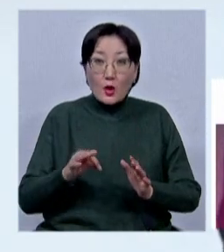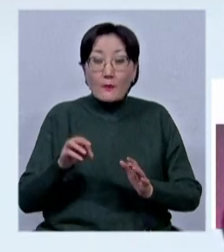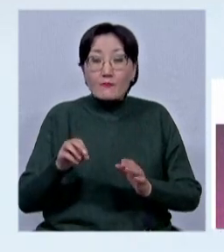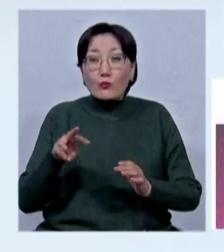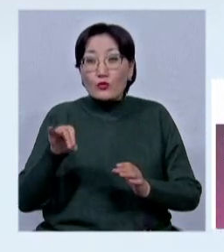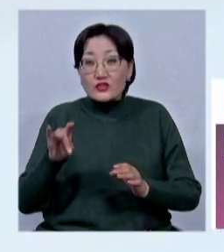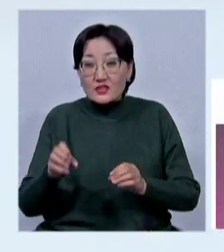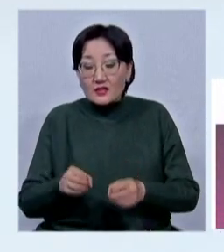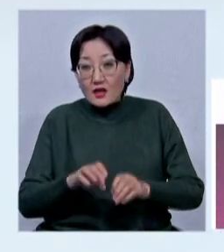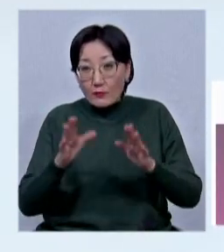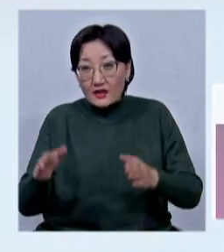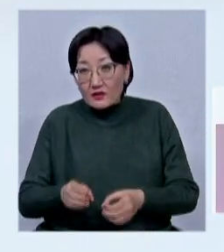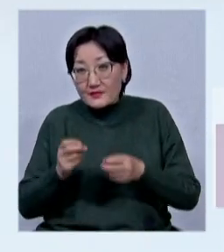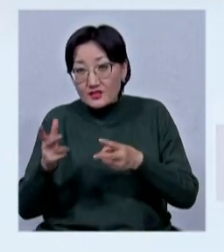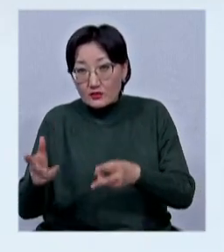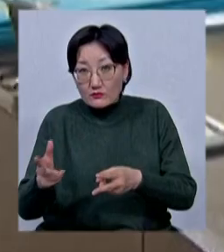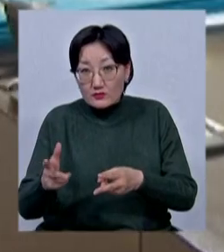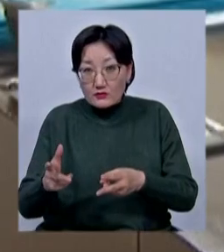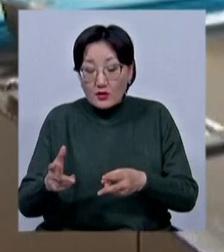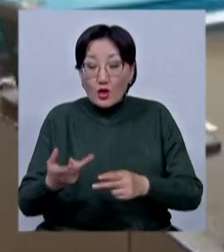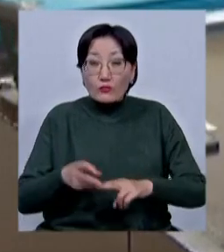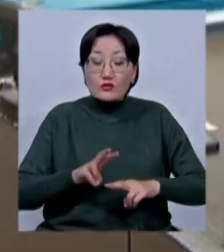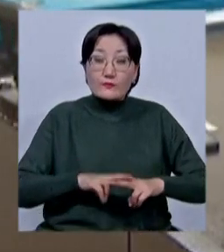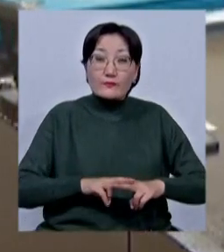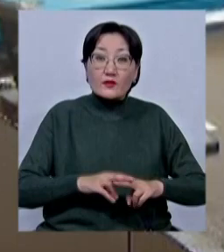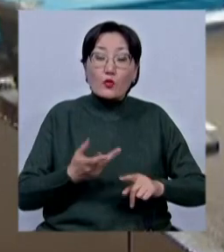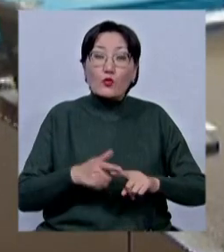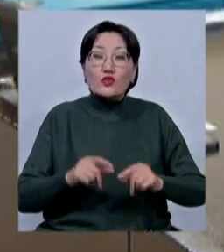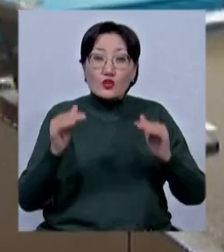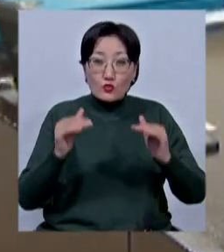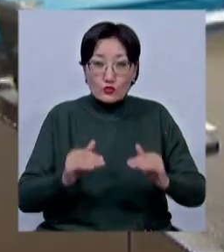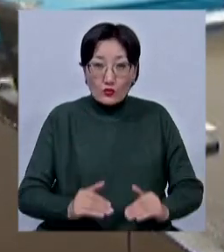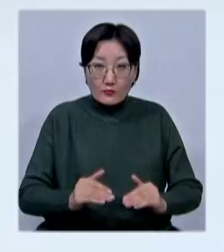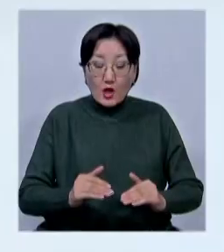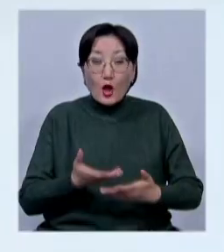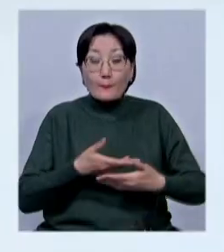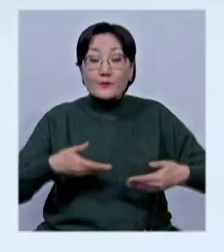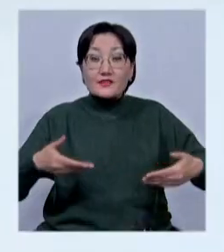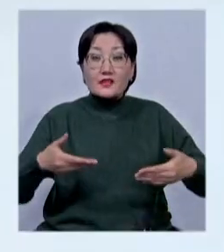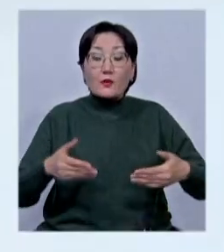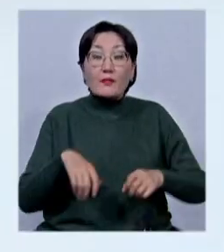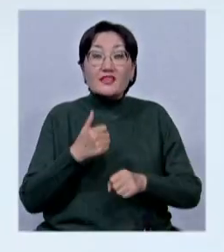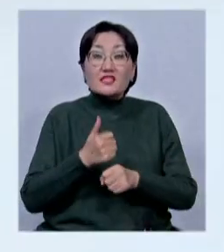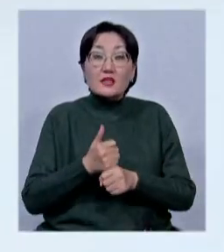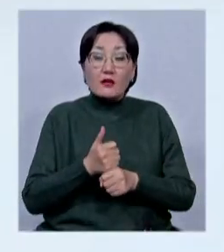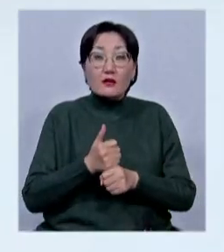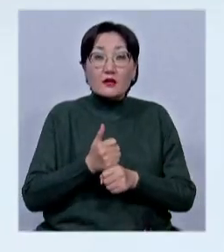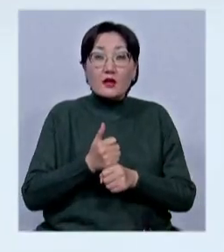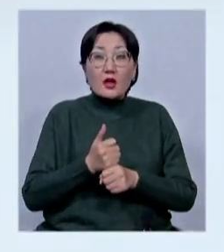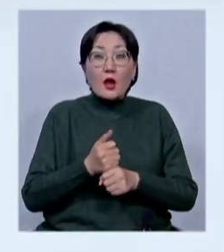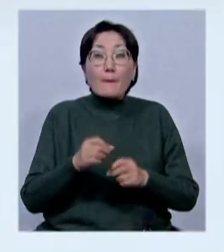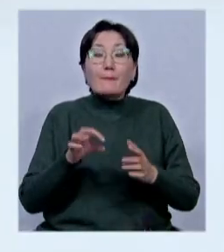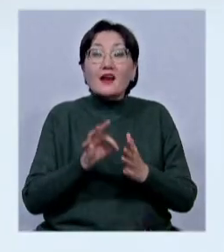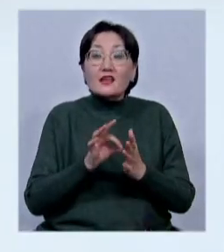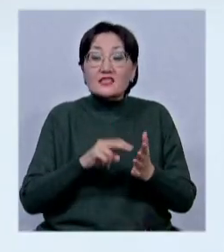полигонға апарып көмілет. Бұл әрине өте төмен деңгей. Енді біздің басты